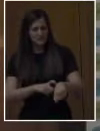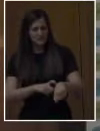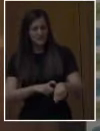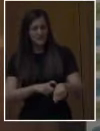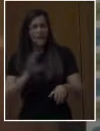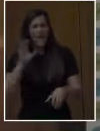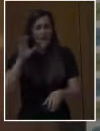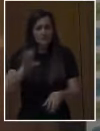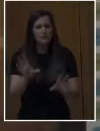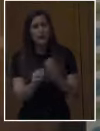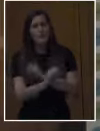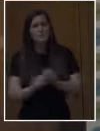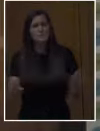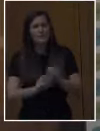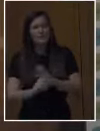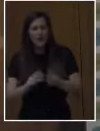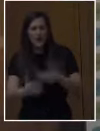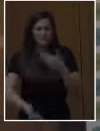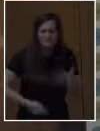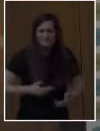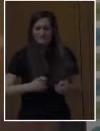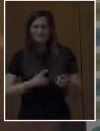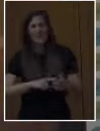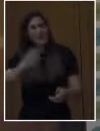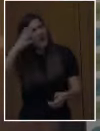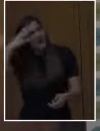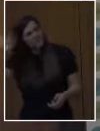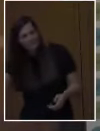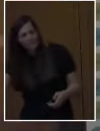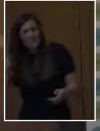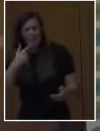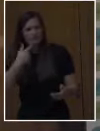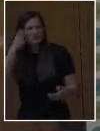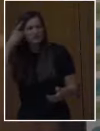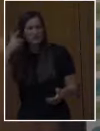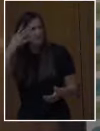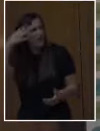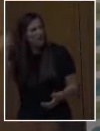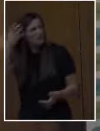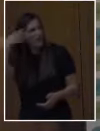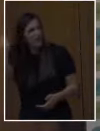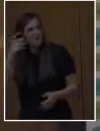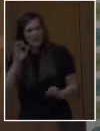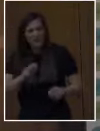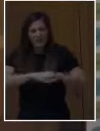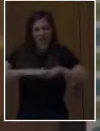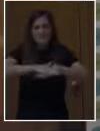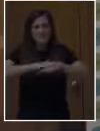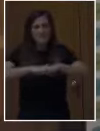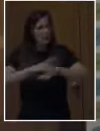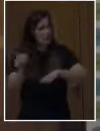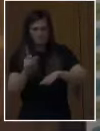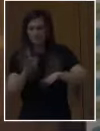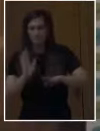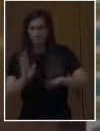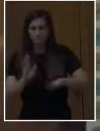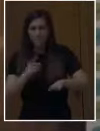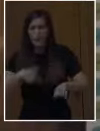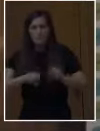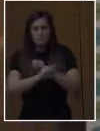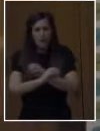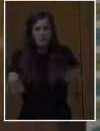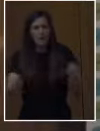καμία απολύτως αξία η αναπαραγωγή, η απομνημόνευση, η αποστήθηση γνώσης. Όλη η πληροφορία που μπορείτε να